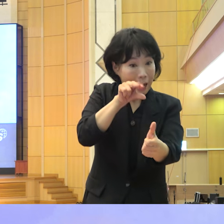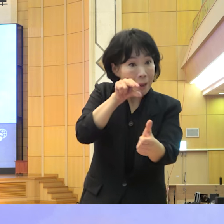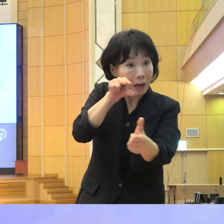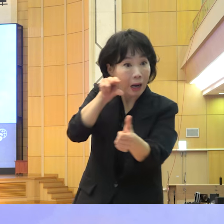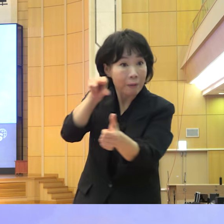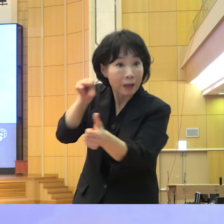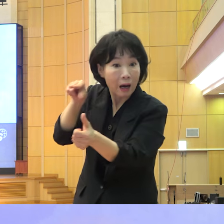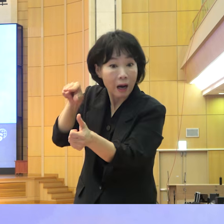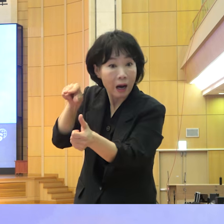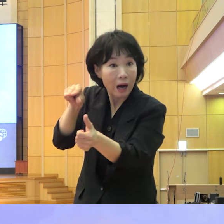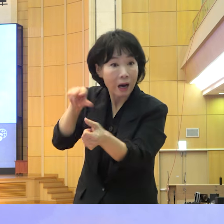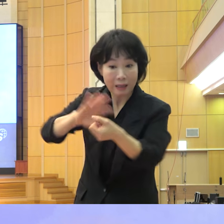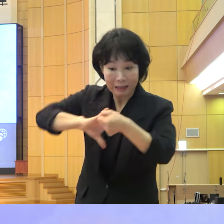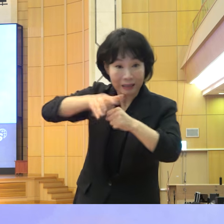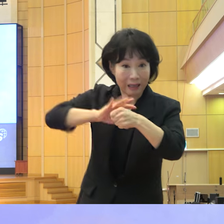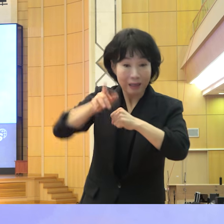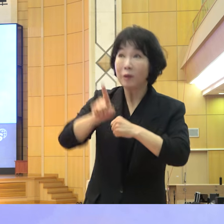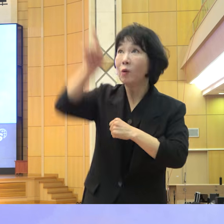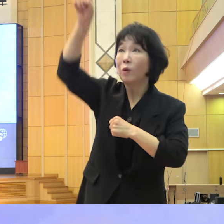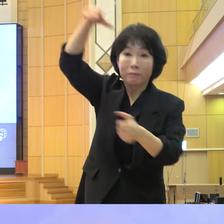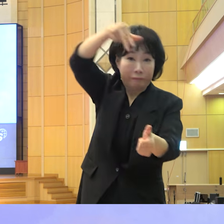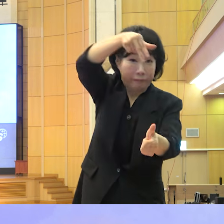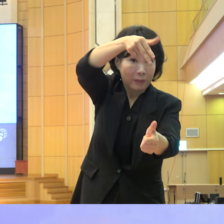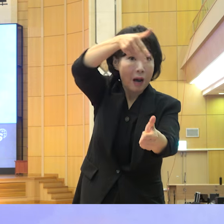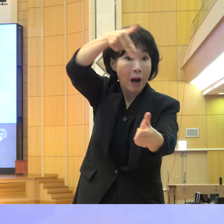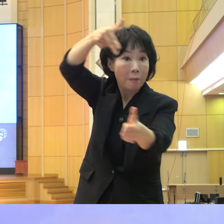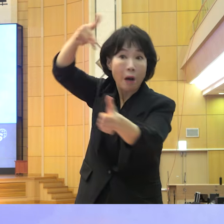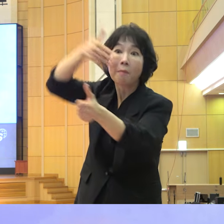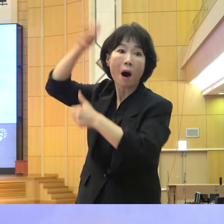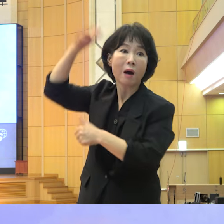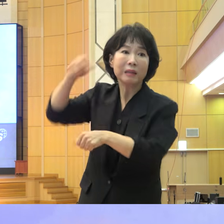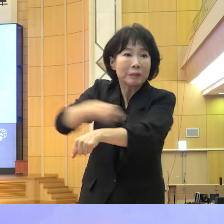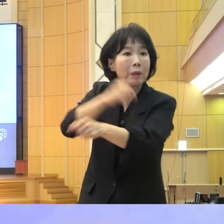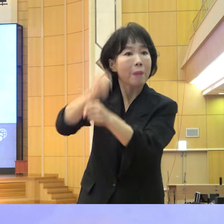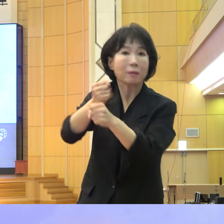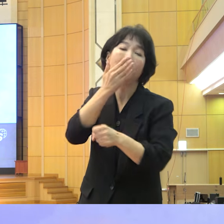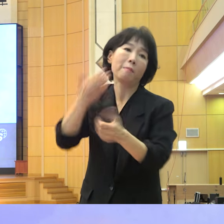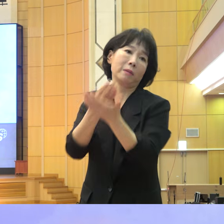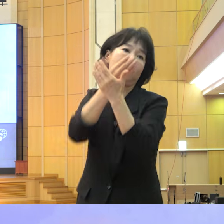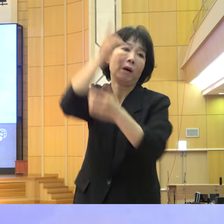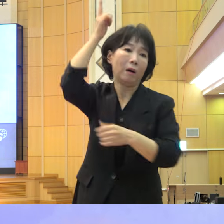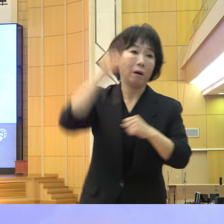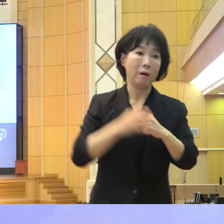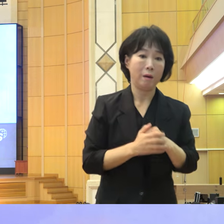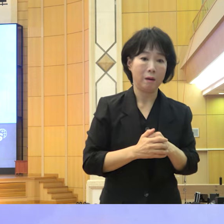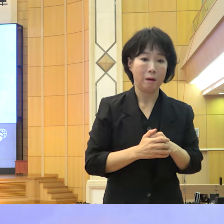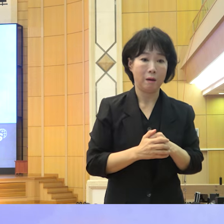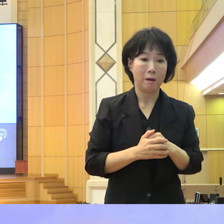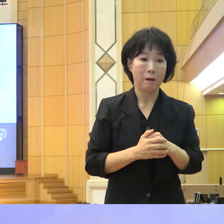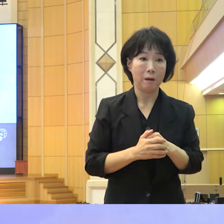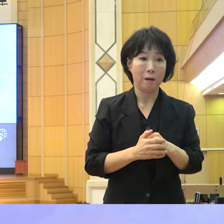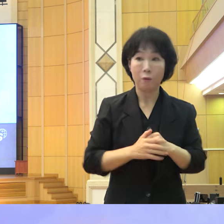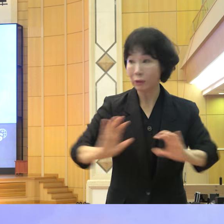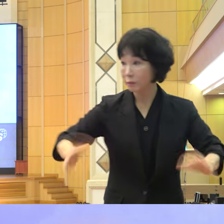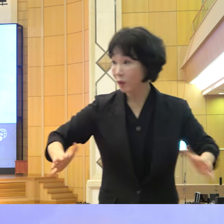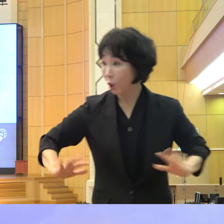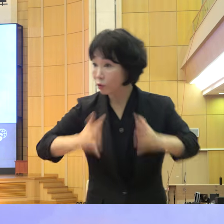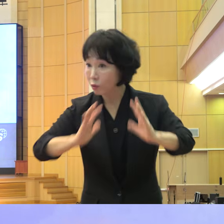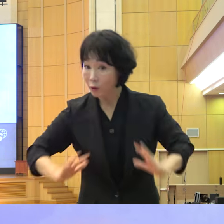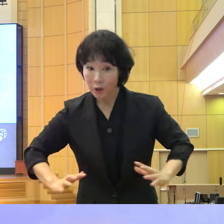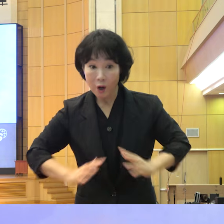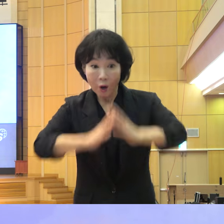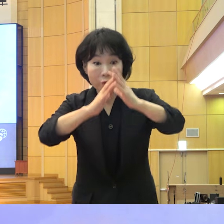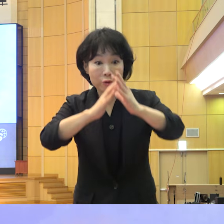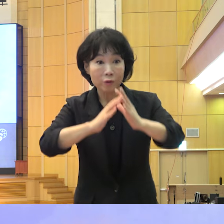인공위성, 위성에 띄어서 위성에서 찍어요. 지금 우리 건축도요, 위성사진 찍으면요 불법 건축물